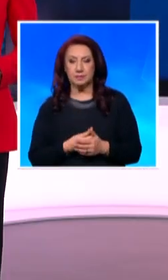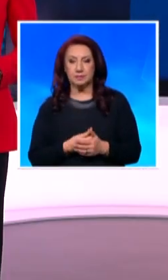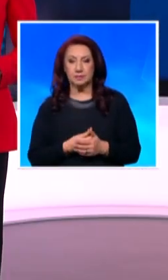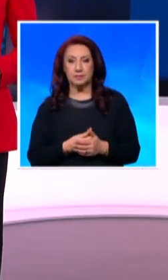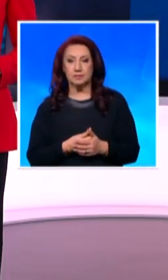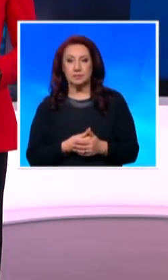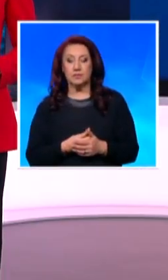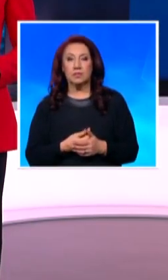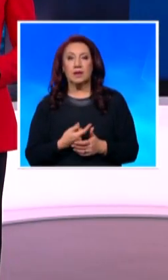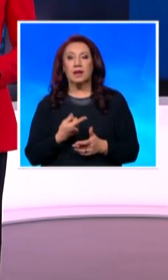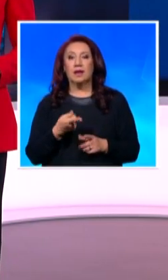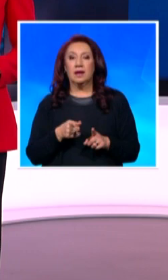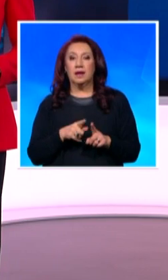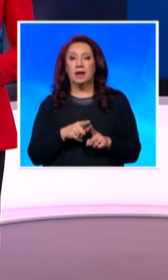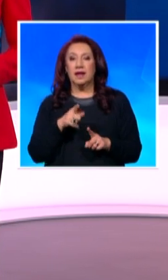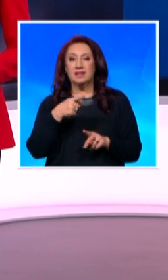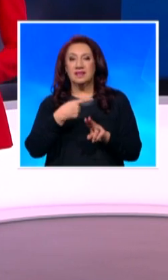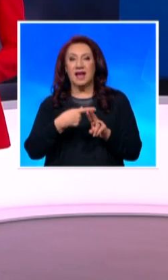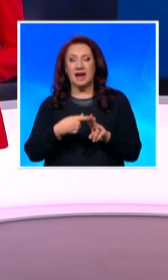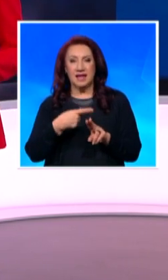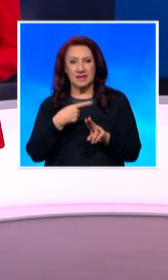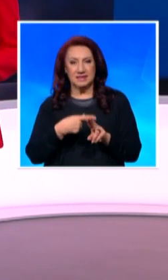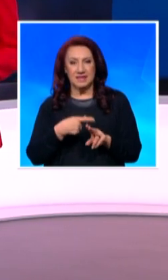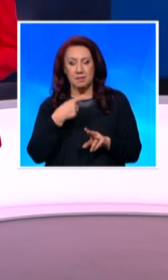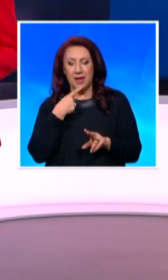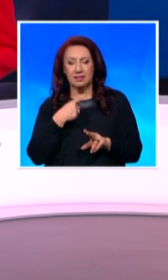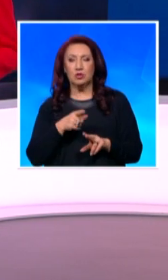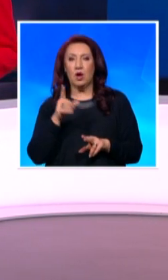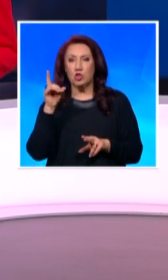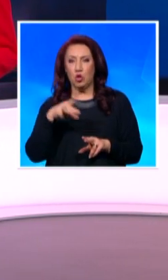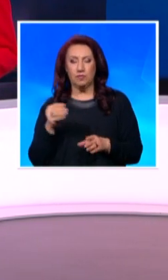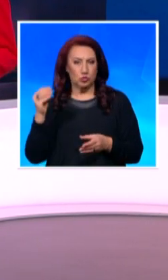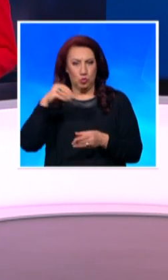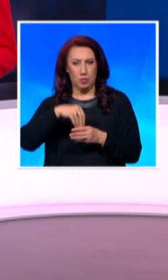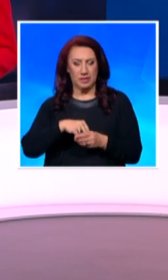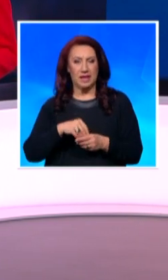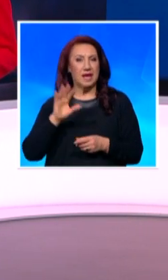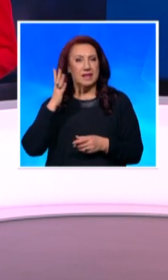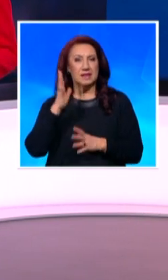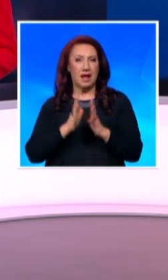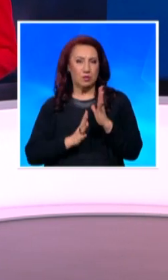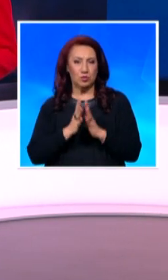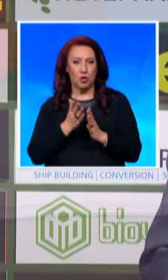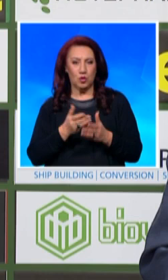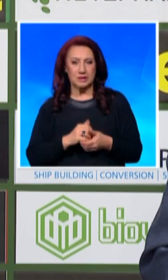Свещеник е предрекал трансфера на Рейна Сименто. Това обяви новото попълнение на Лудогорец на официалното си представяне.